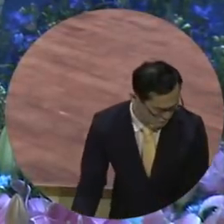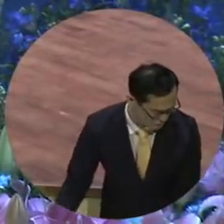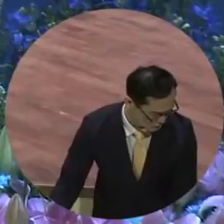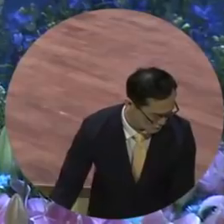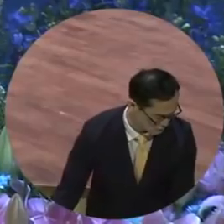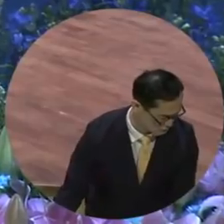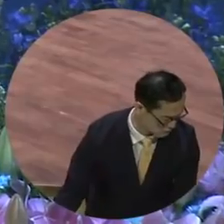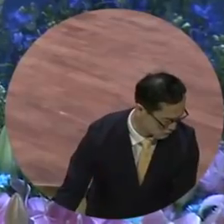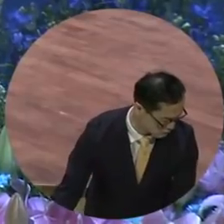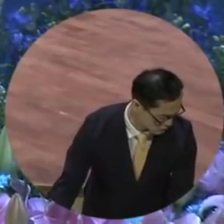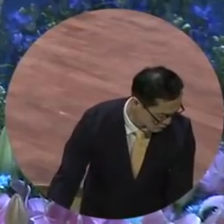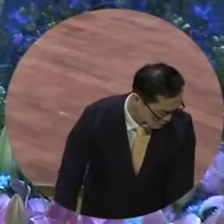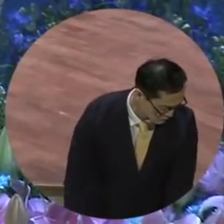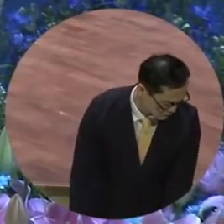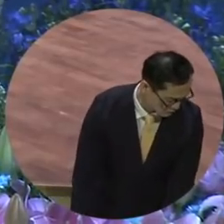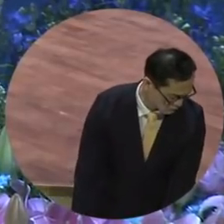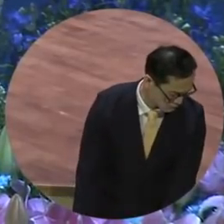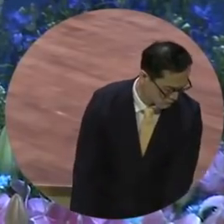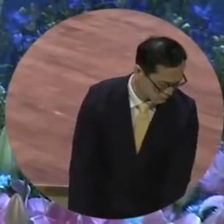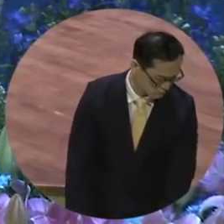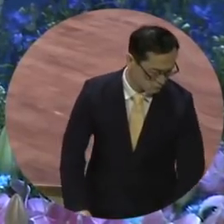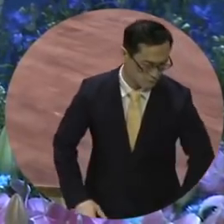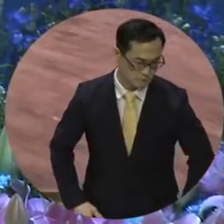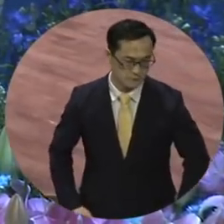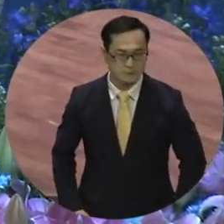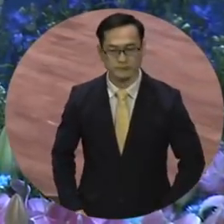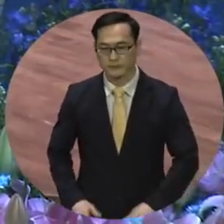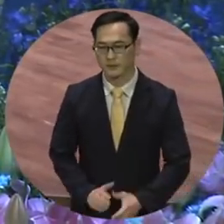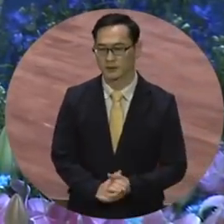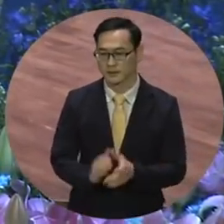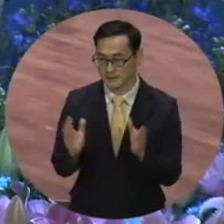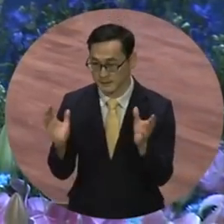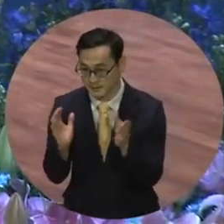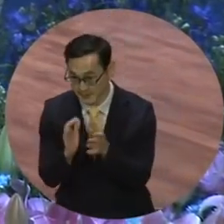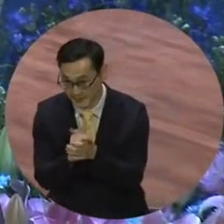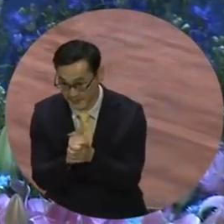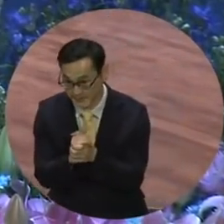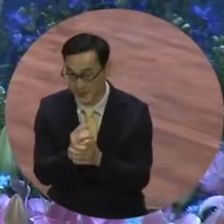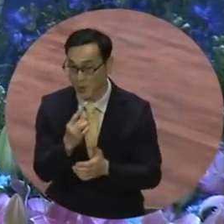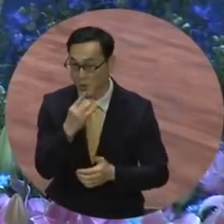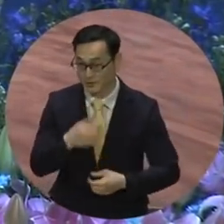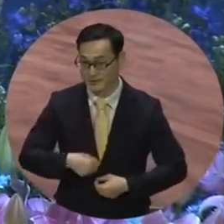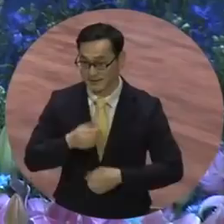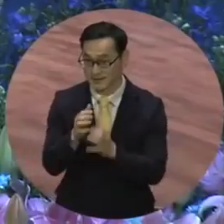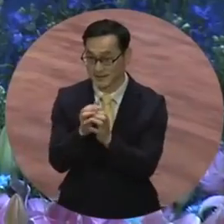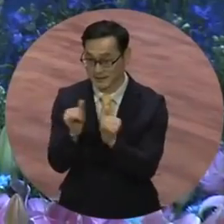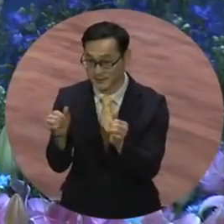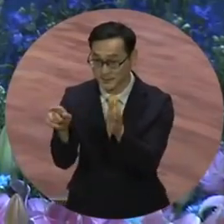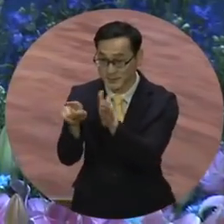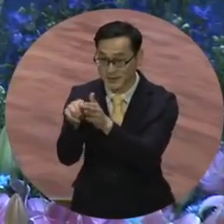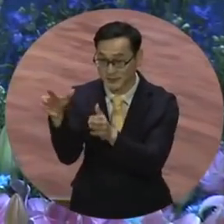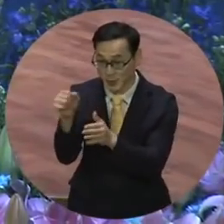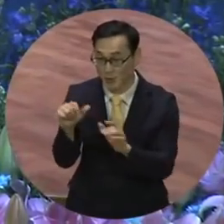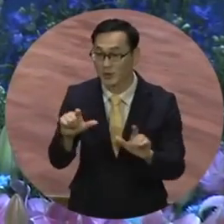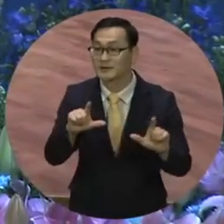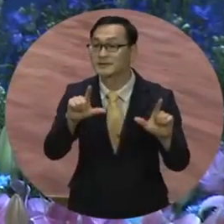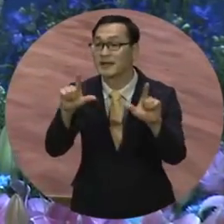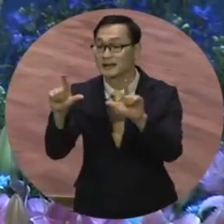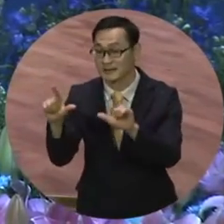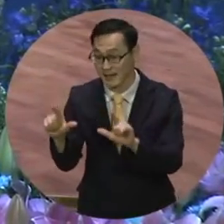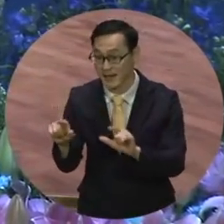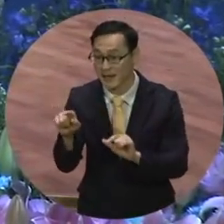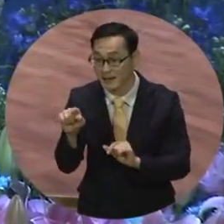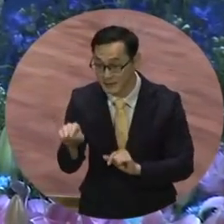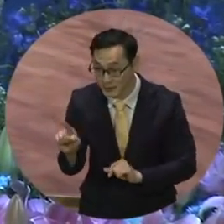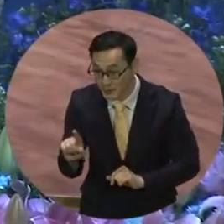읽겠습니다. 오직 의인은 믿음으로 말미암아 살리라. 누가 의인이냐? 하나님 말씀